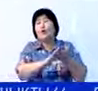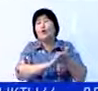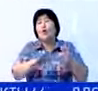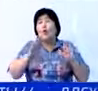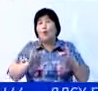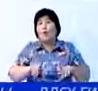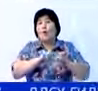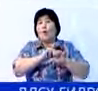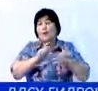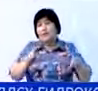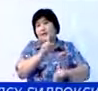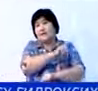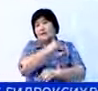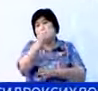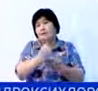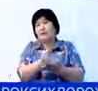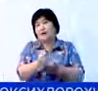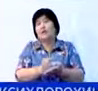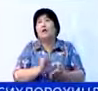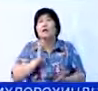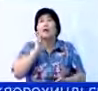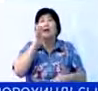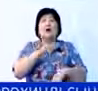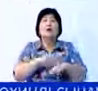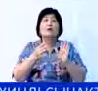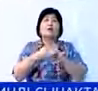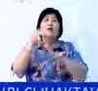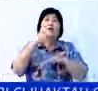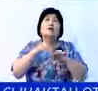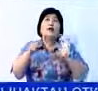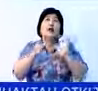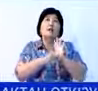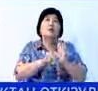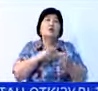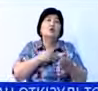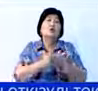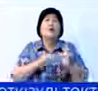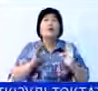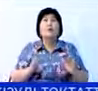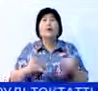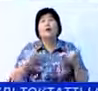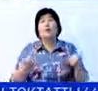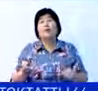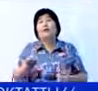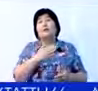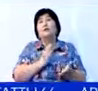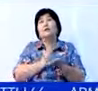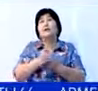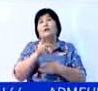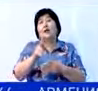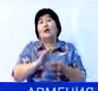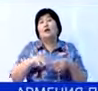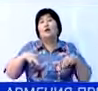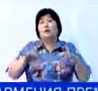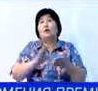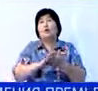орындары санитарлық талаптарды сақтай отырып таңғы 9-дан кешкі 6-ға дейін жұмыс істеу керек. Бірақ бүгінгі біздің бастыққан мына көлік жуу